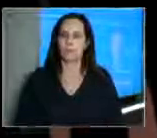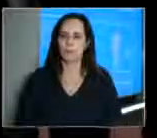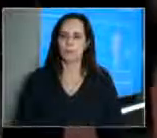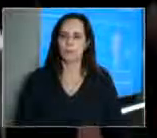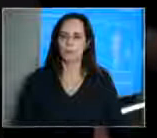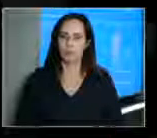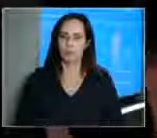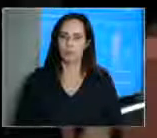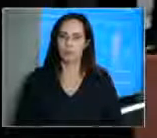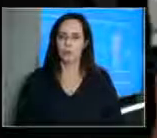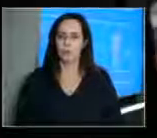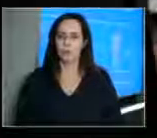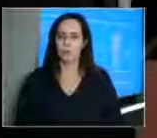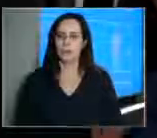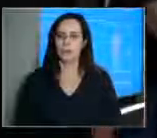תראה, אלו דווקא